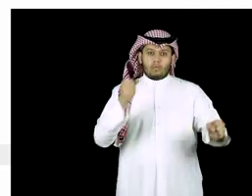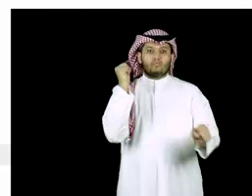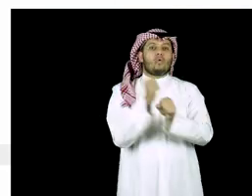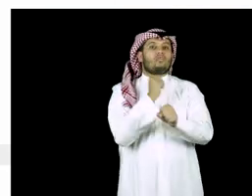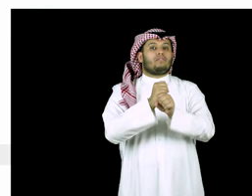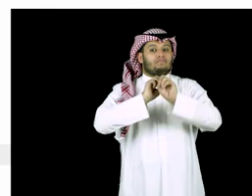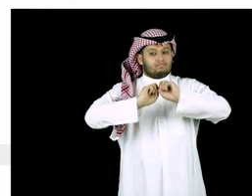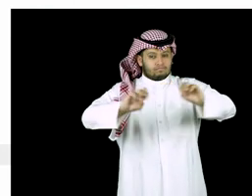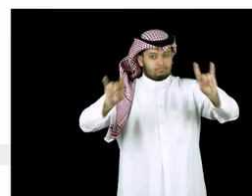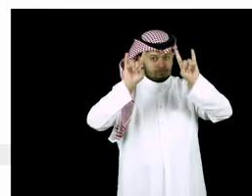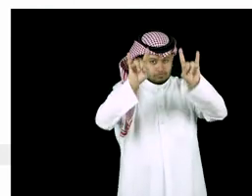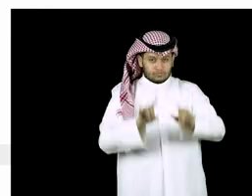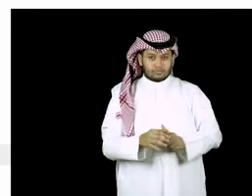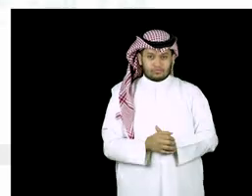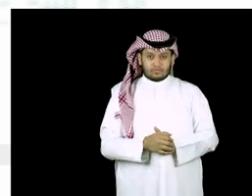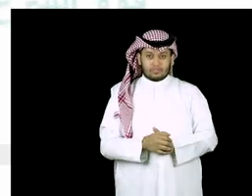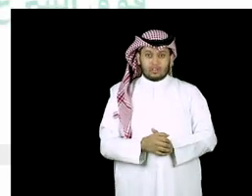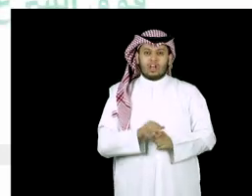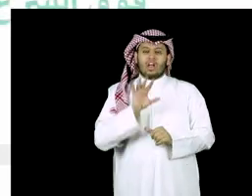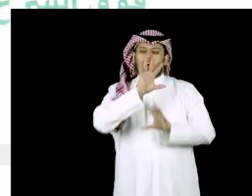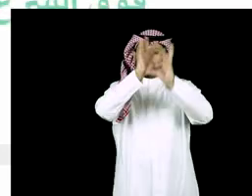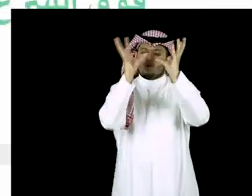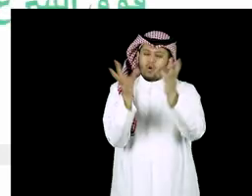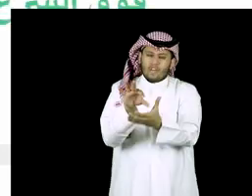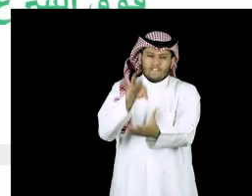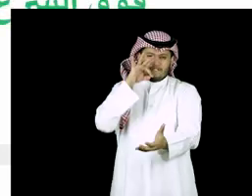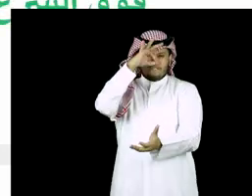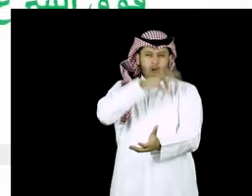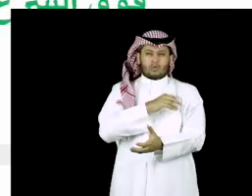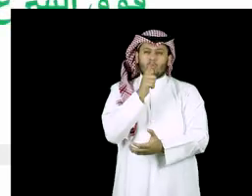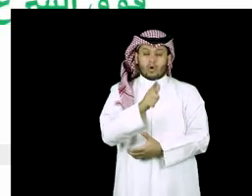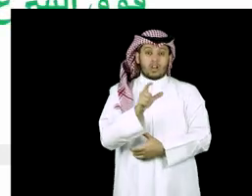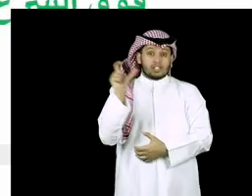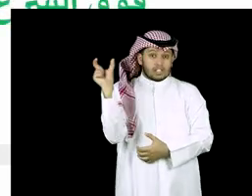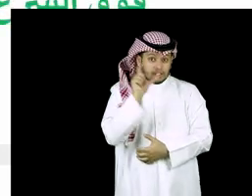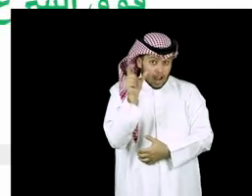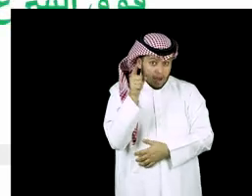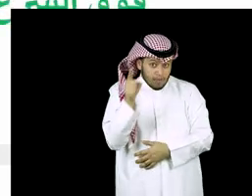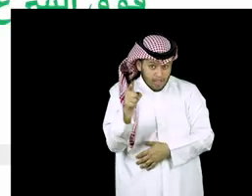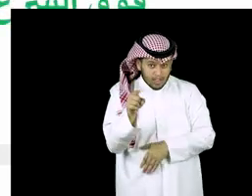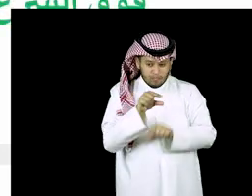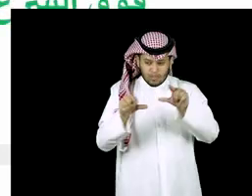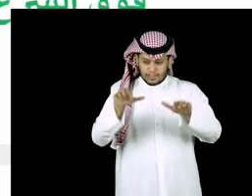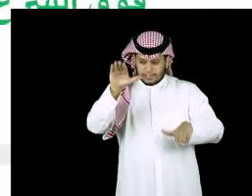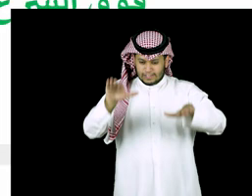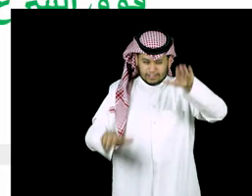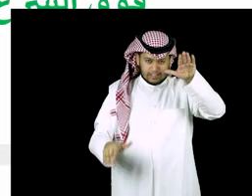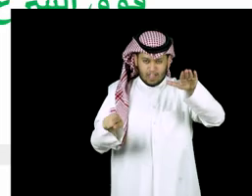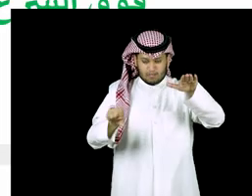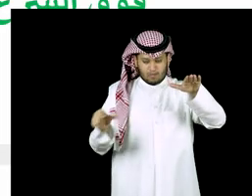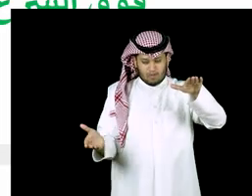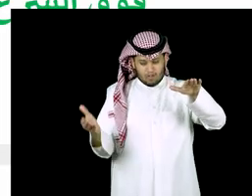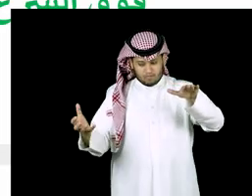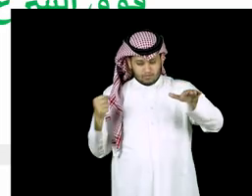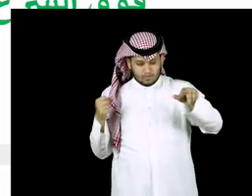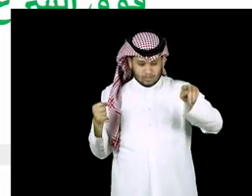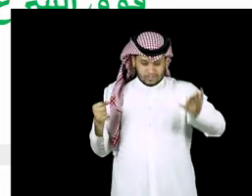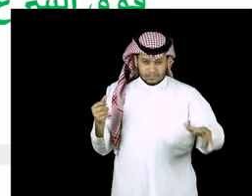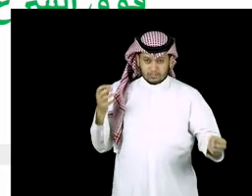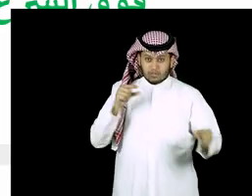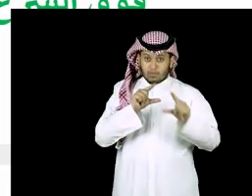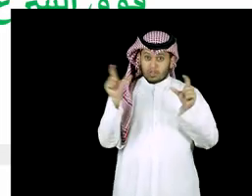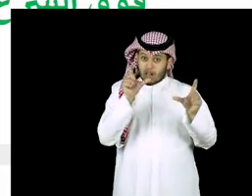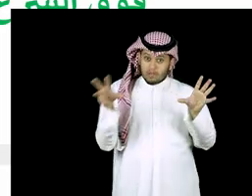الدولة. وصفوة القول: إن الإسلام لا يفرق بين واحد وآخر في الخضوع